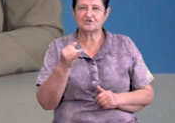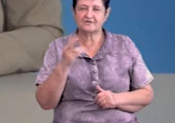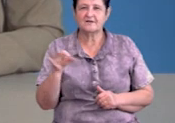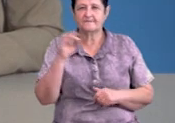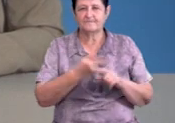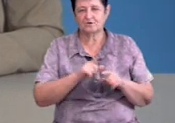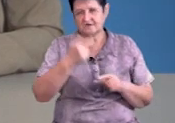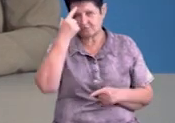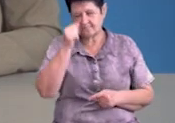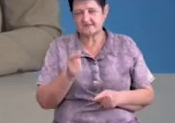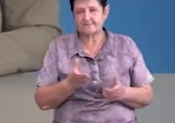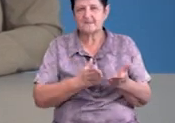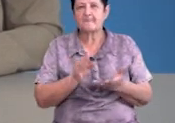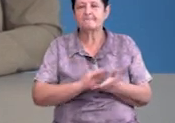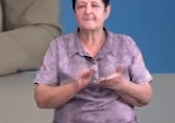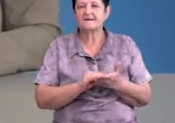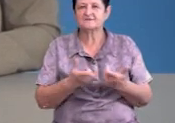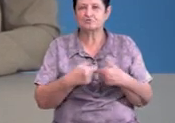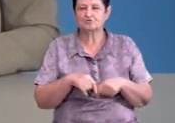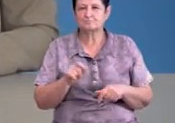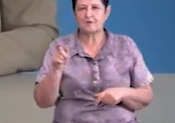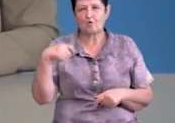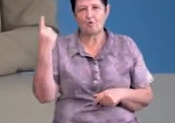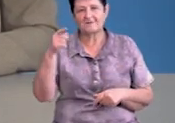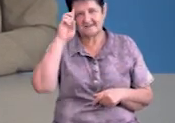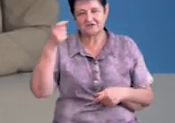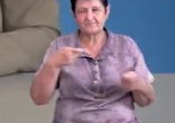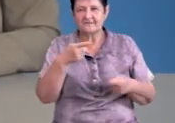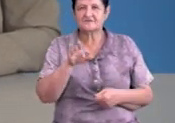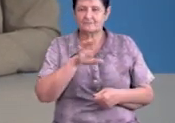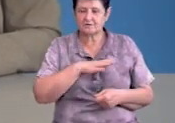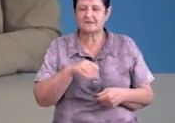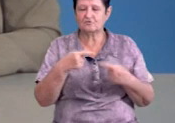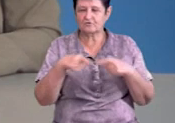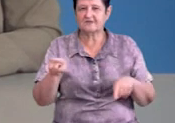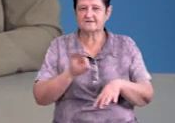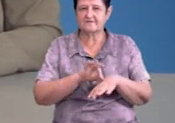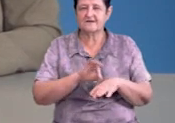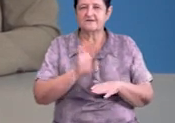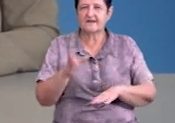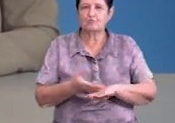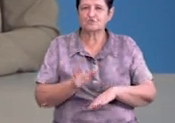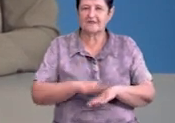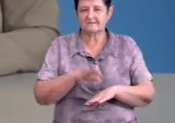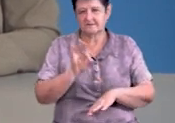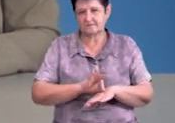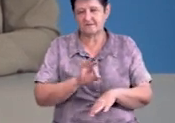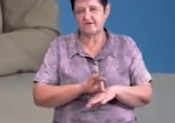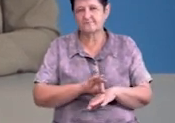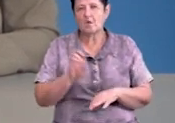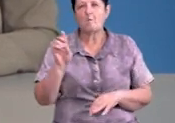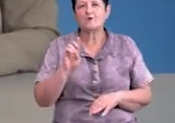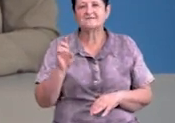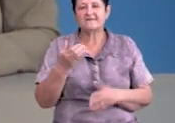повідомили в прес-службі облдержадміністрації. Всі вони мали супутні патології, які ускладнили перебіг хвороби. У Борознянському районі від